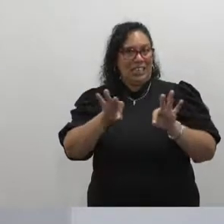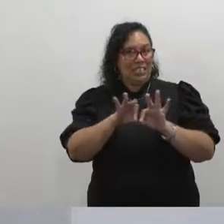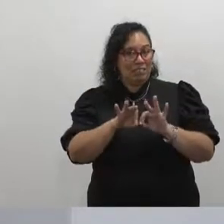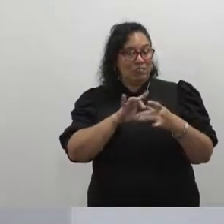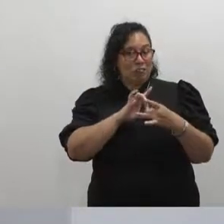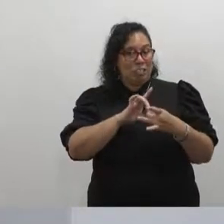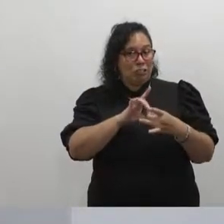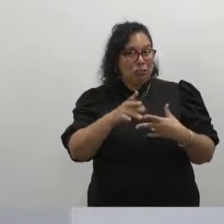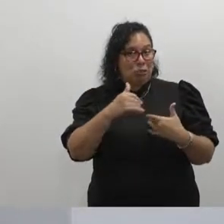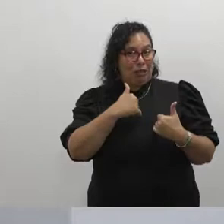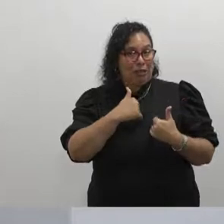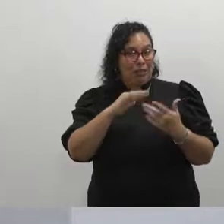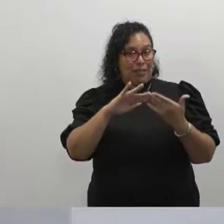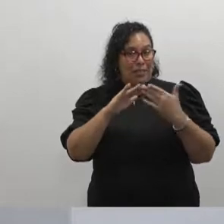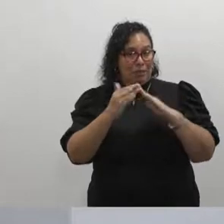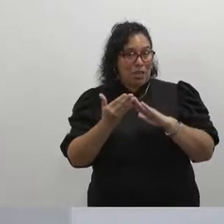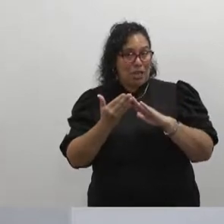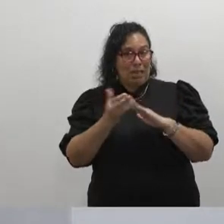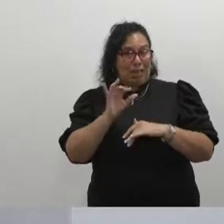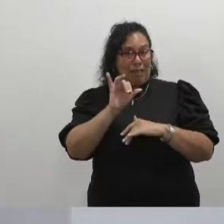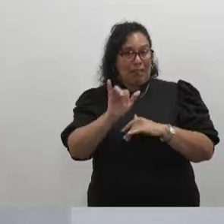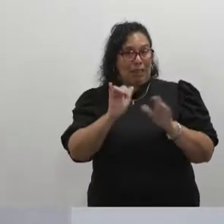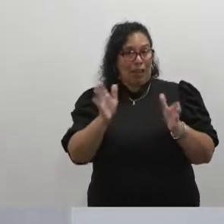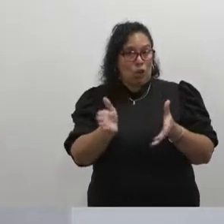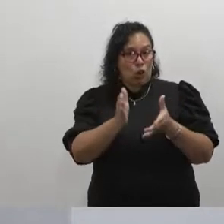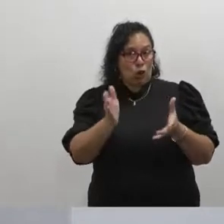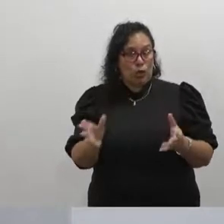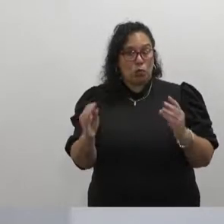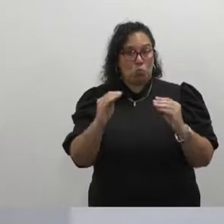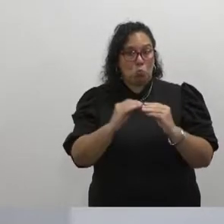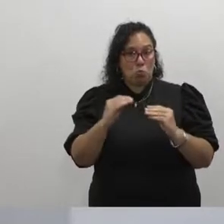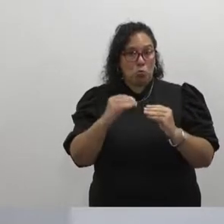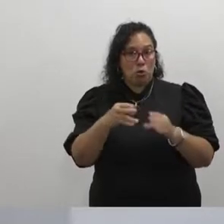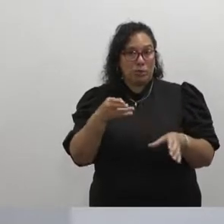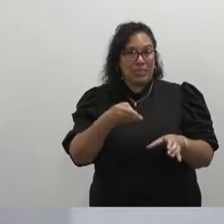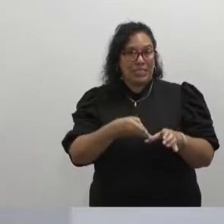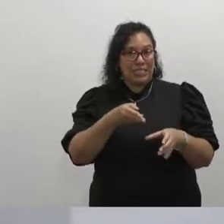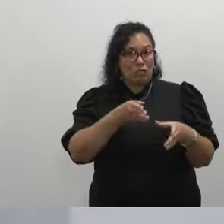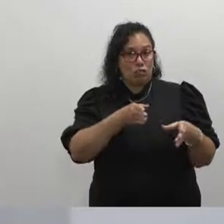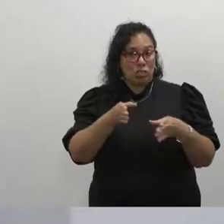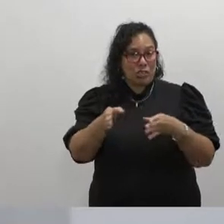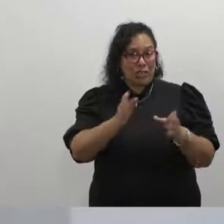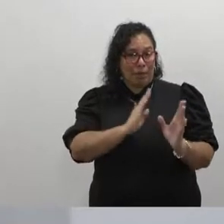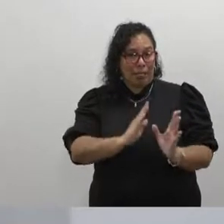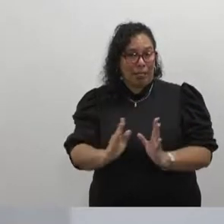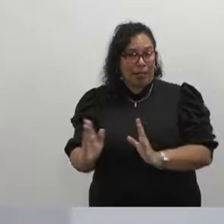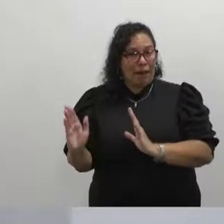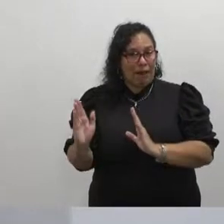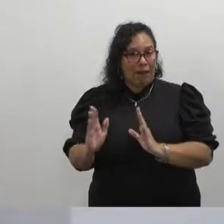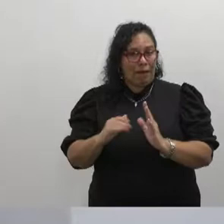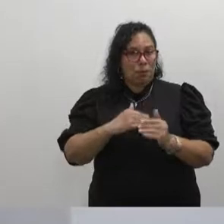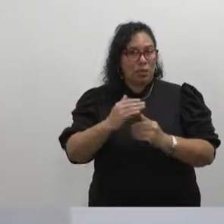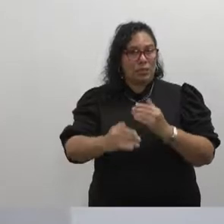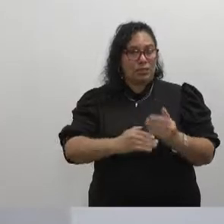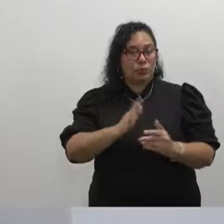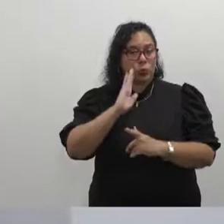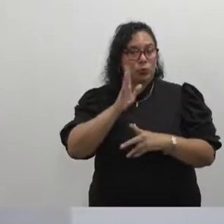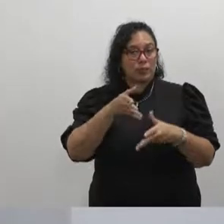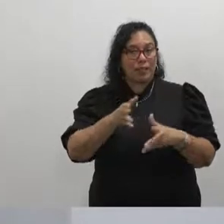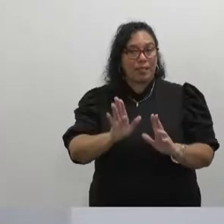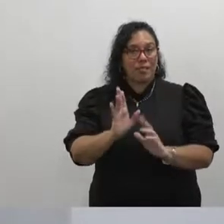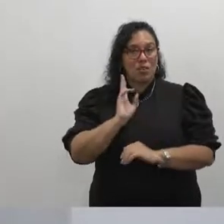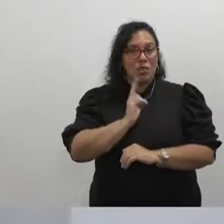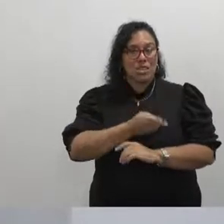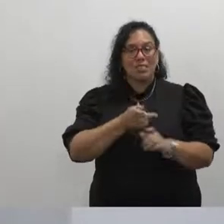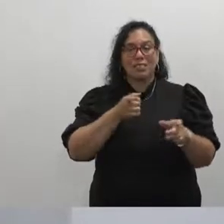tam bứt tới vây đại dương bàn phơi ruồi mà hai chỉ môi sạ cùm nâng cứ dương sừng khâm tha sạ cùm đang châu ruồi chỉ môi dương